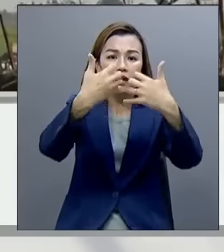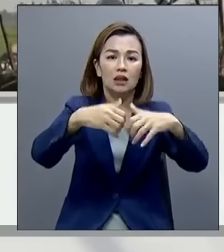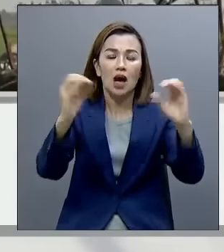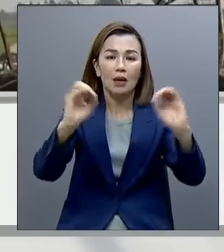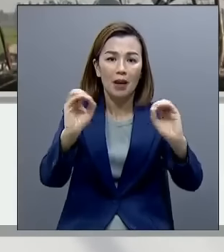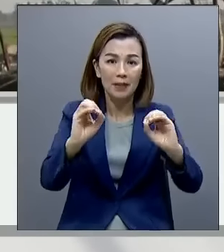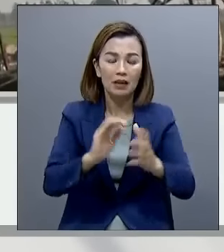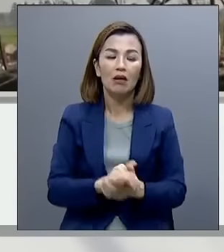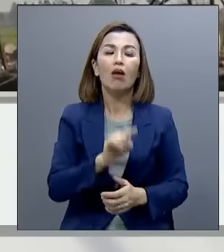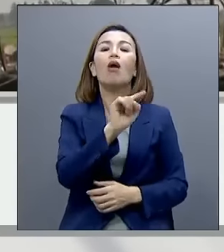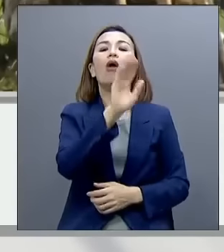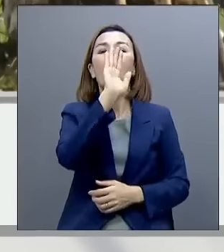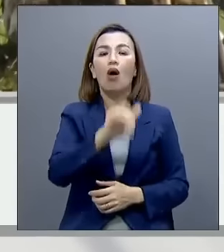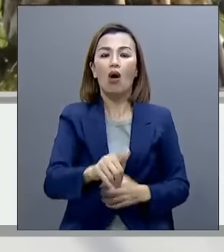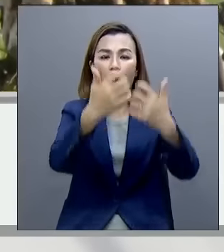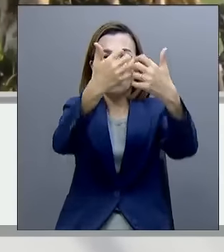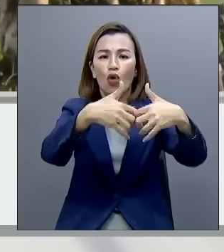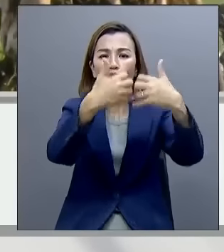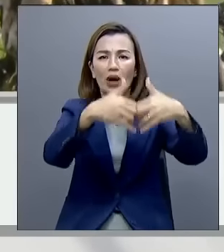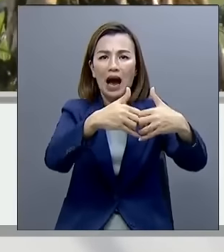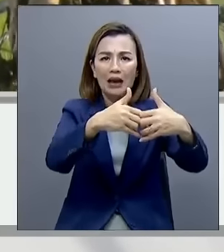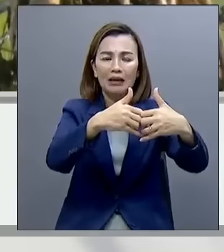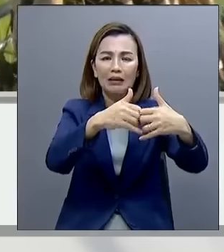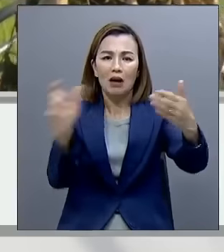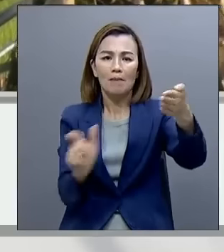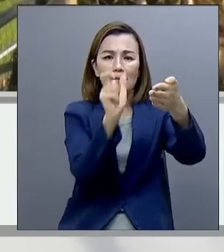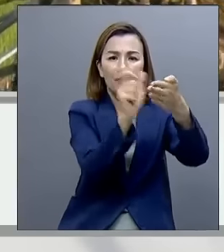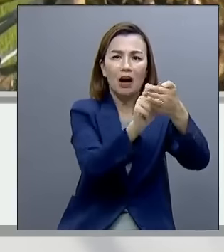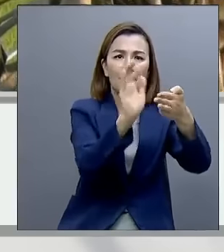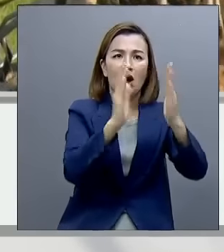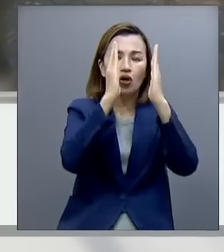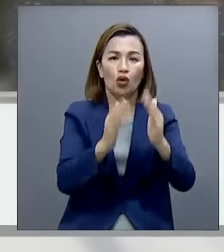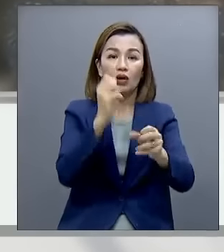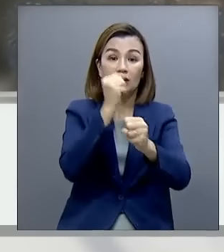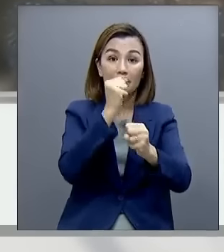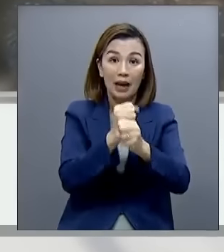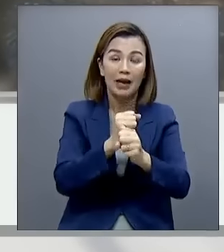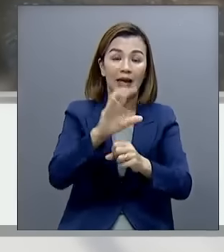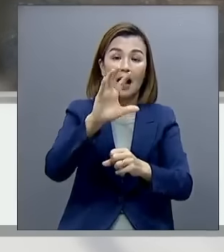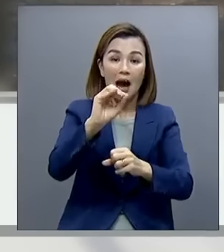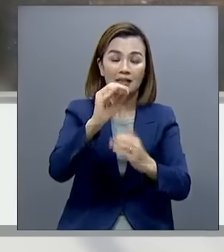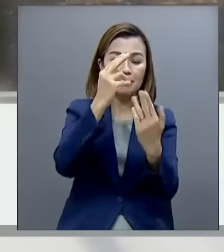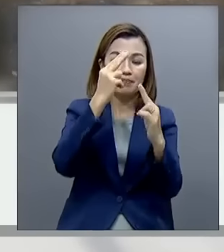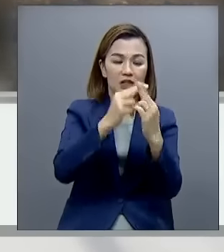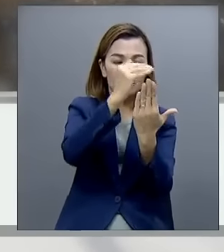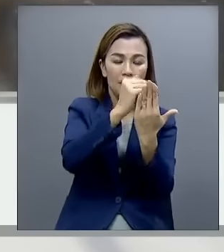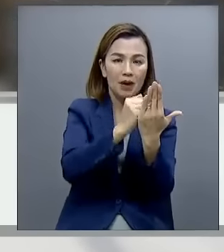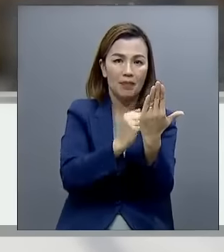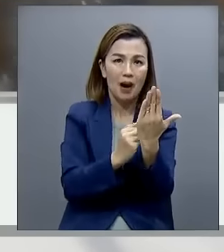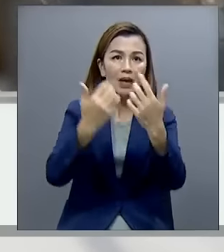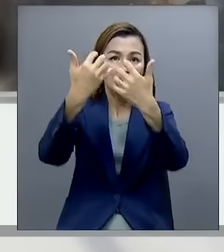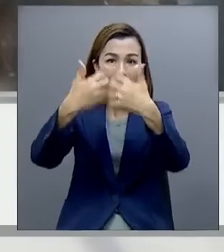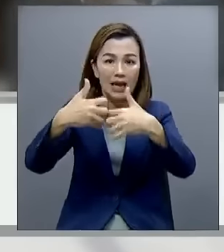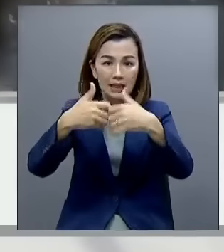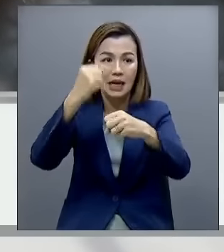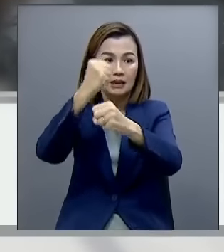ข่ายการเป็นโรงงานที่จะต้องไปมีคนงานเกิน50คนใช้เครื่องจักรประกอบกิจการ